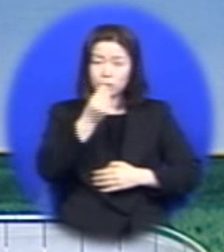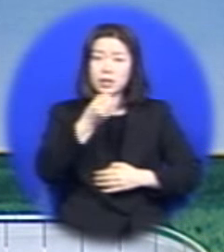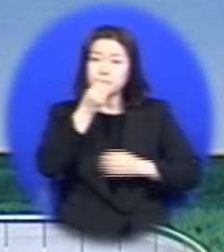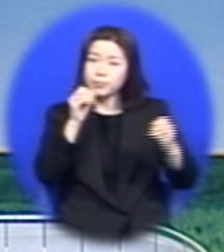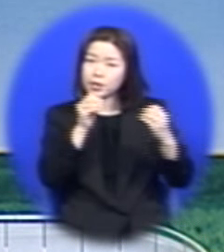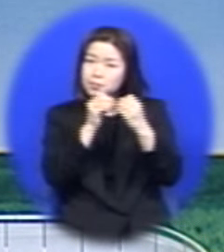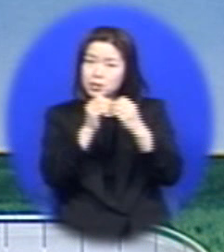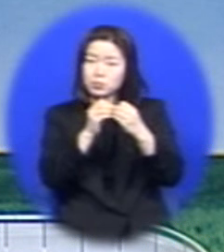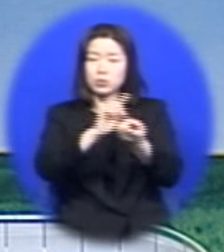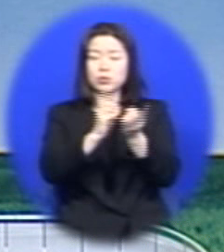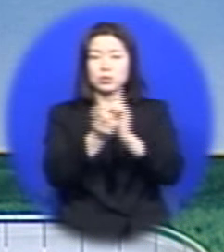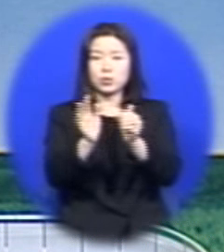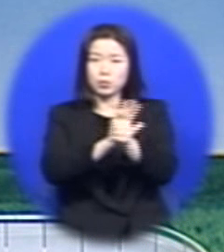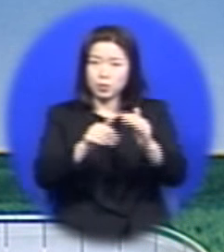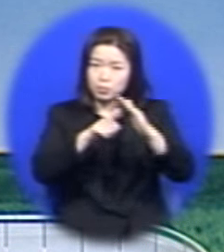서로 문안하십시오.